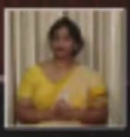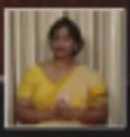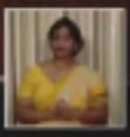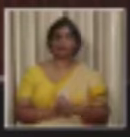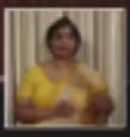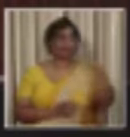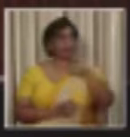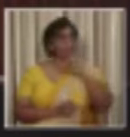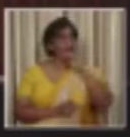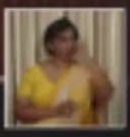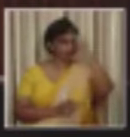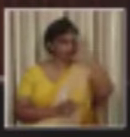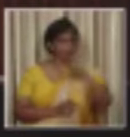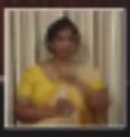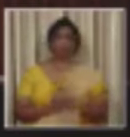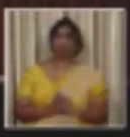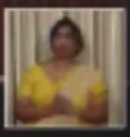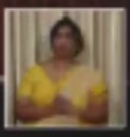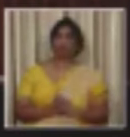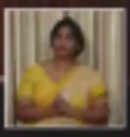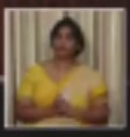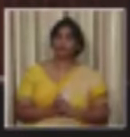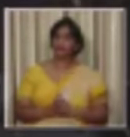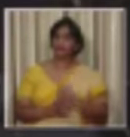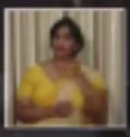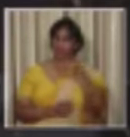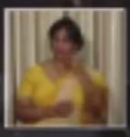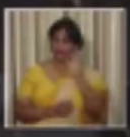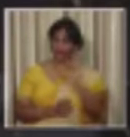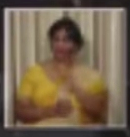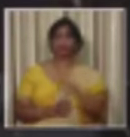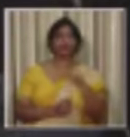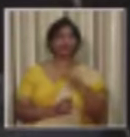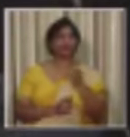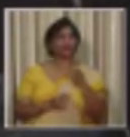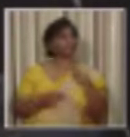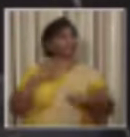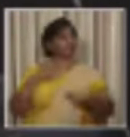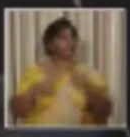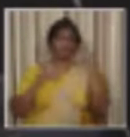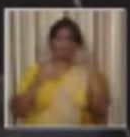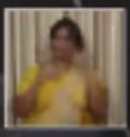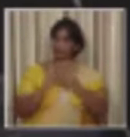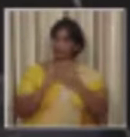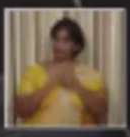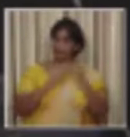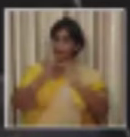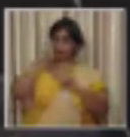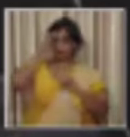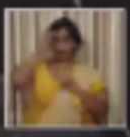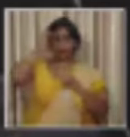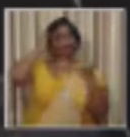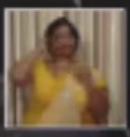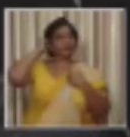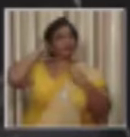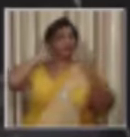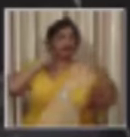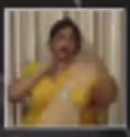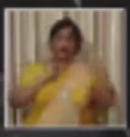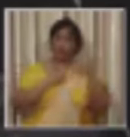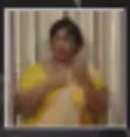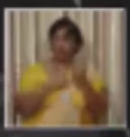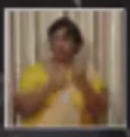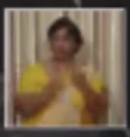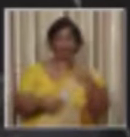නියෝජ කතානායකතුමනි, ඔබතුමාලා මේ ආර්ථික විවාදය ගැන කතා කරනකොට අපි ඊයේ හොඳ